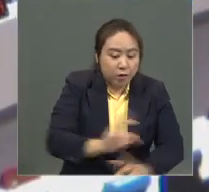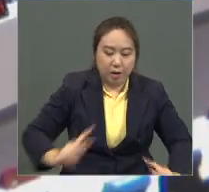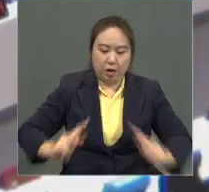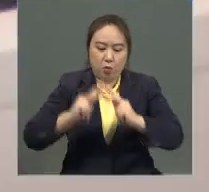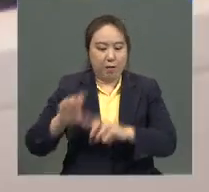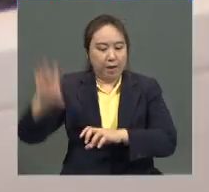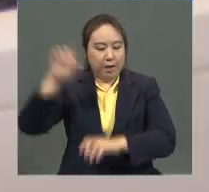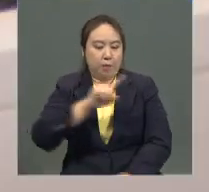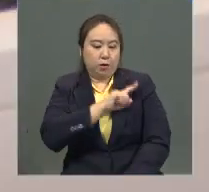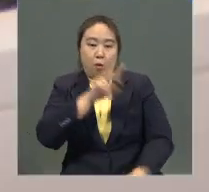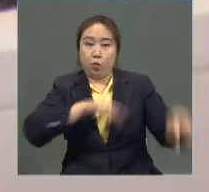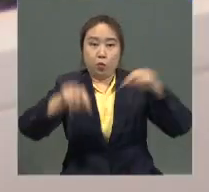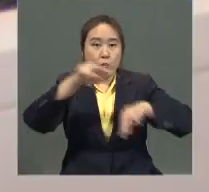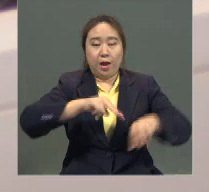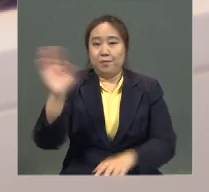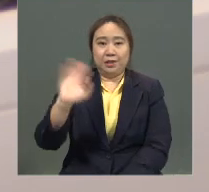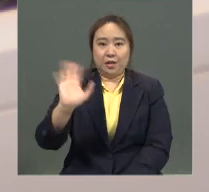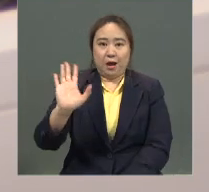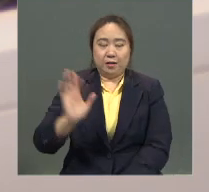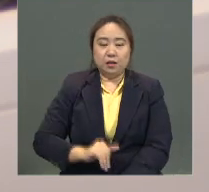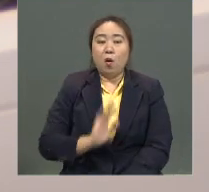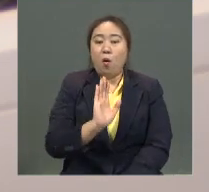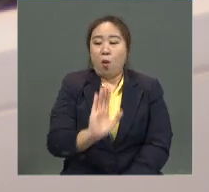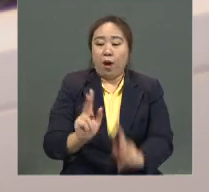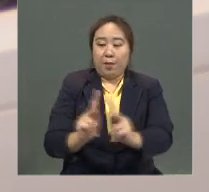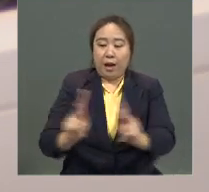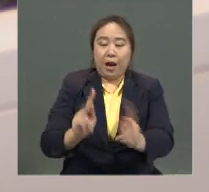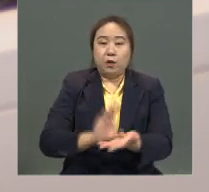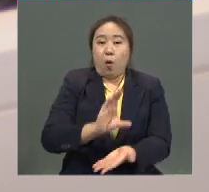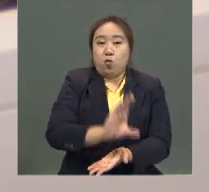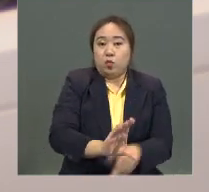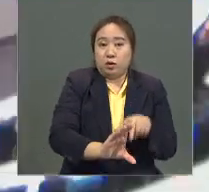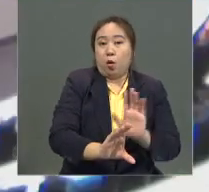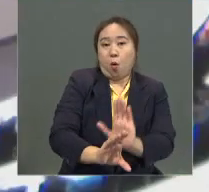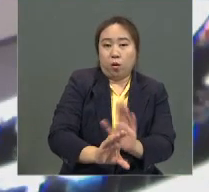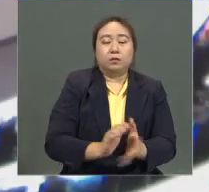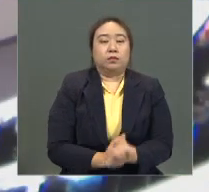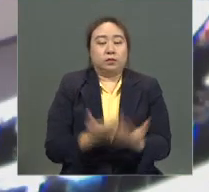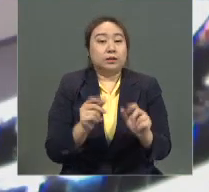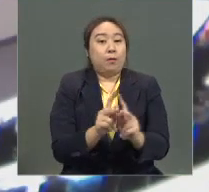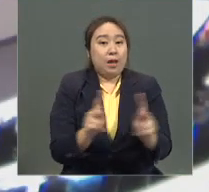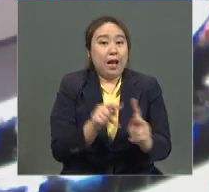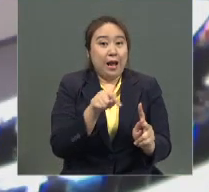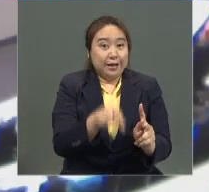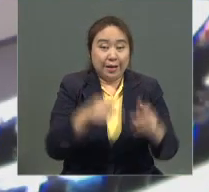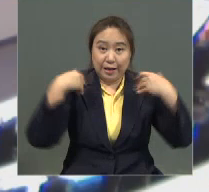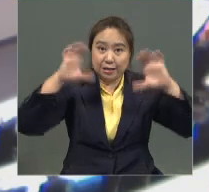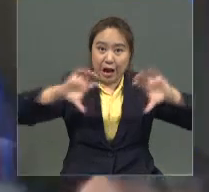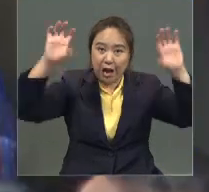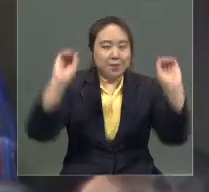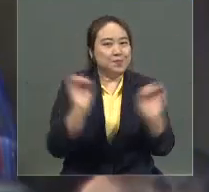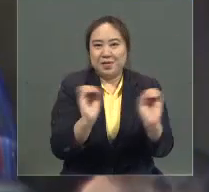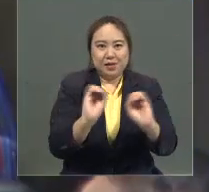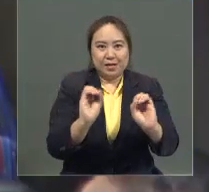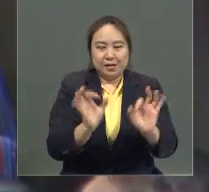ไทยจริงๆแล้วอยู่ภายใต้การดูแลของคณะกรรมการกองทุนหมู่บ้านครับโดยคณะกรรมการชุดนี้ไม่มีข้าราชการเลยที่ส